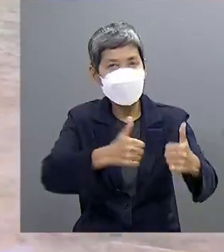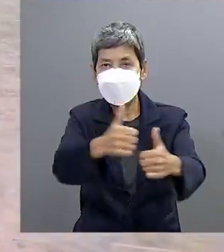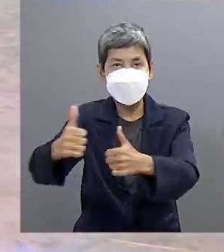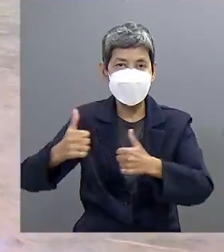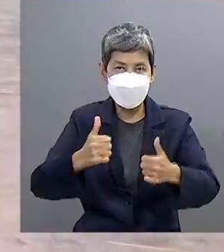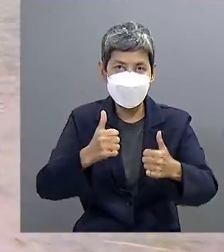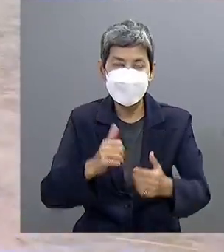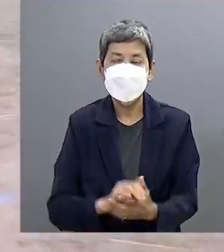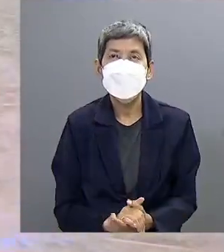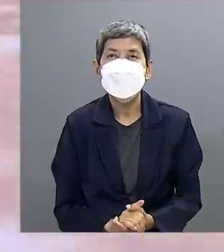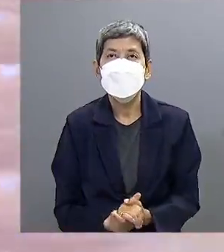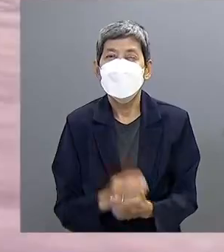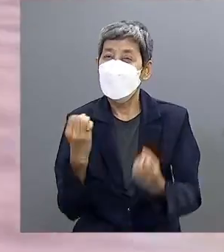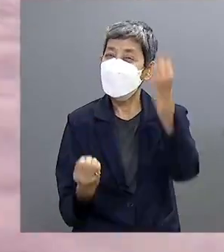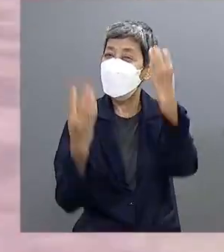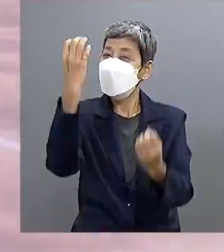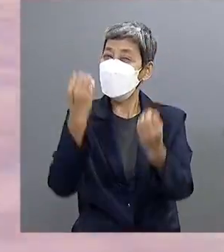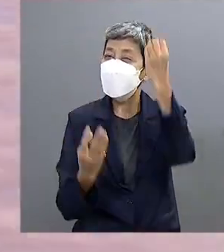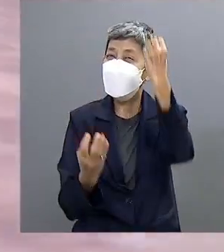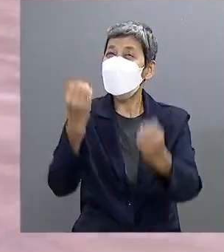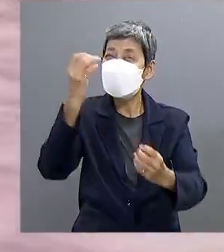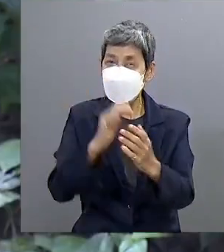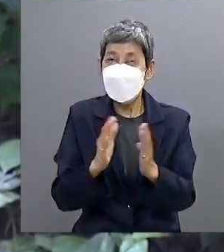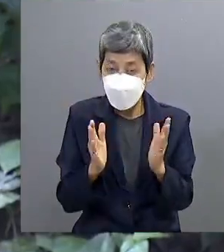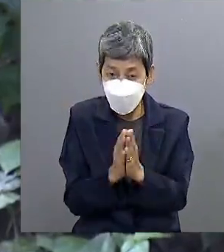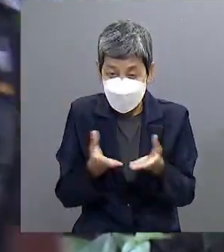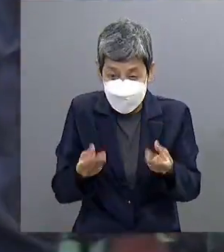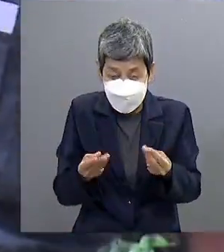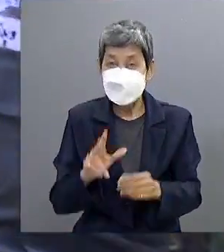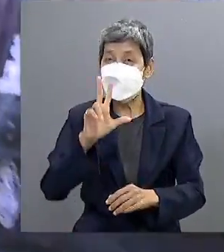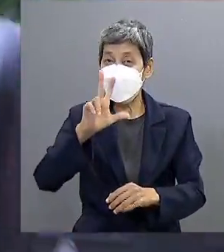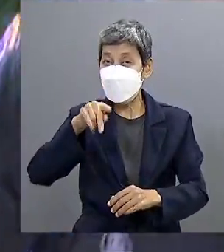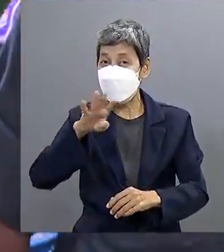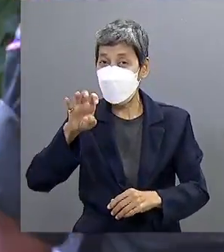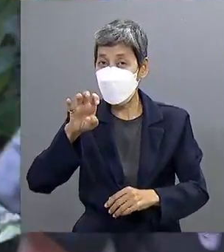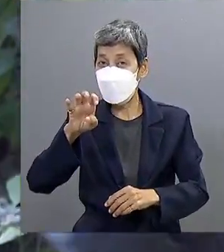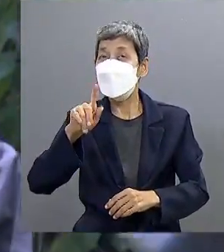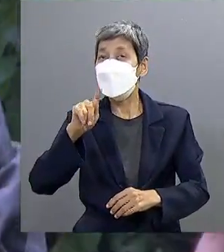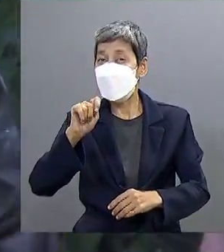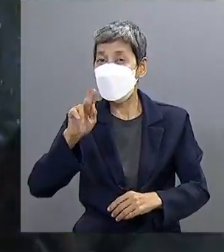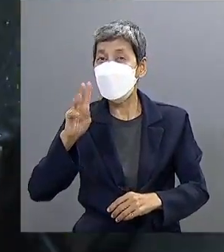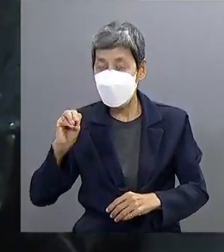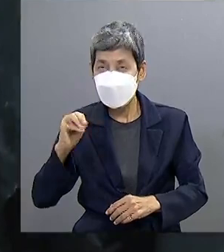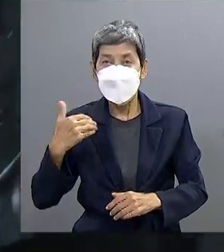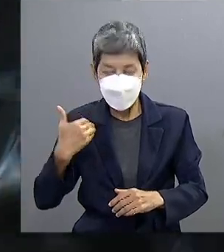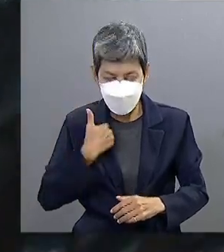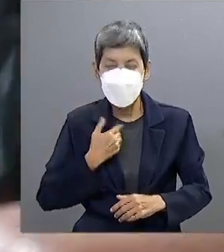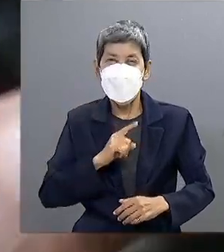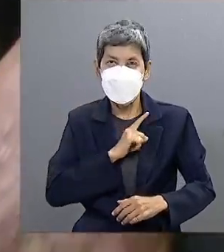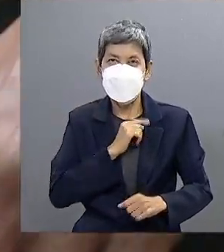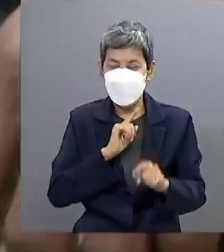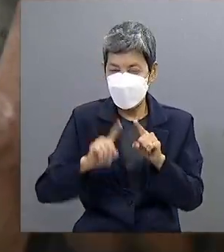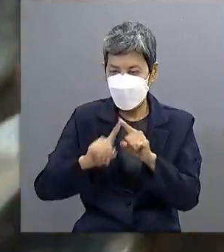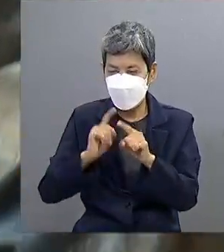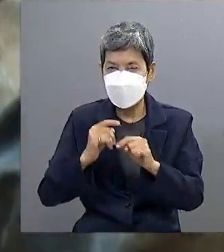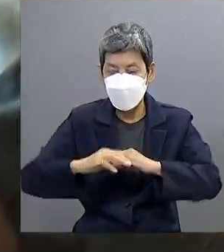พื้นป่าทุ่งใหญ่นเรศวรรวมพื้นที่กว่า 3,400 ตารางกิโลเมตรมีภารกิจมากมายตามแนวตะเข็บช